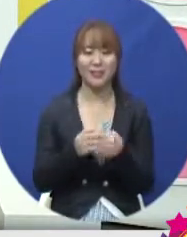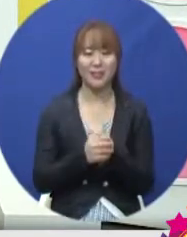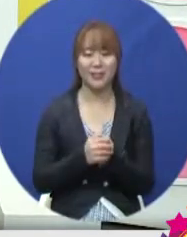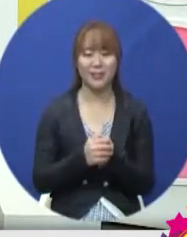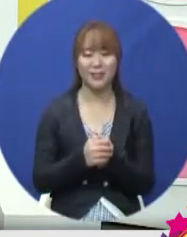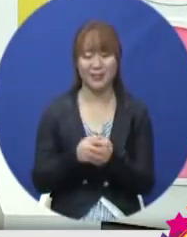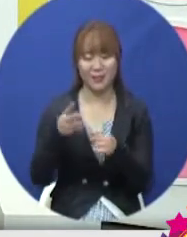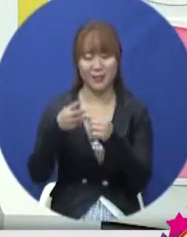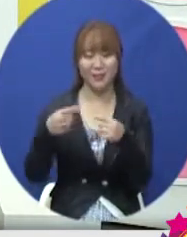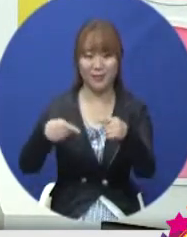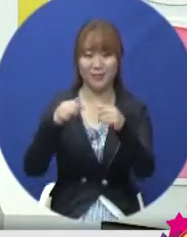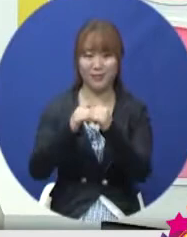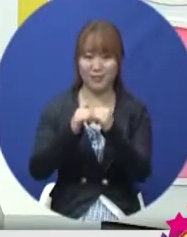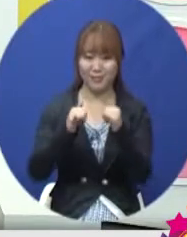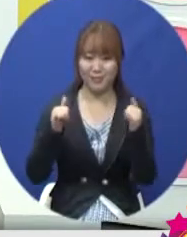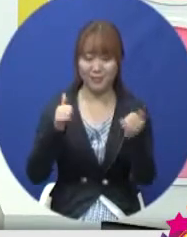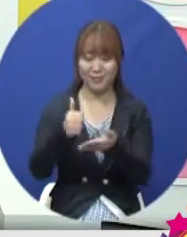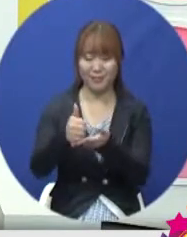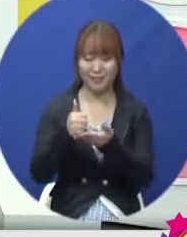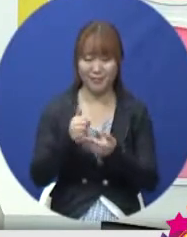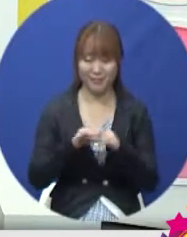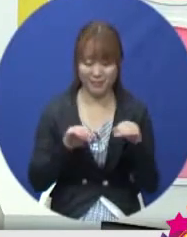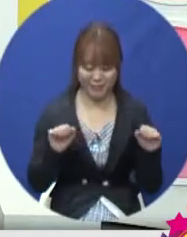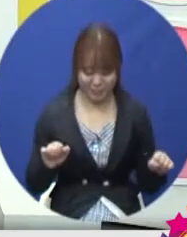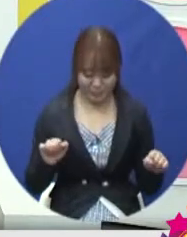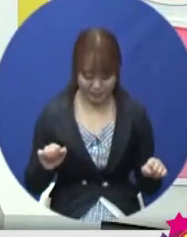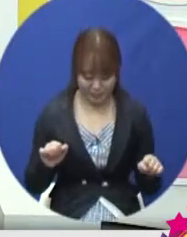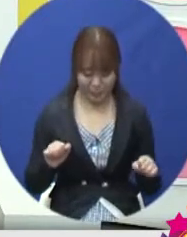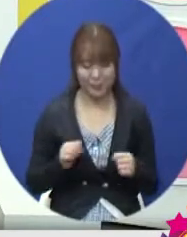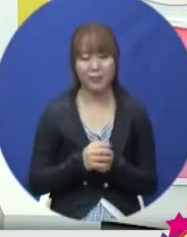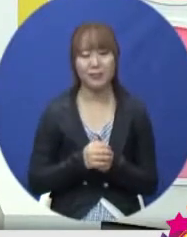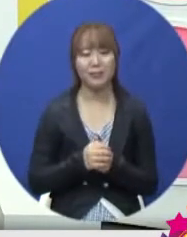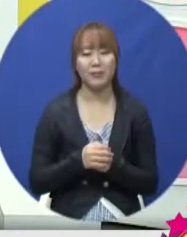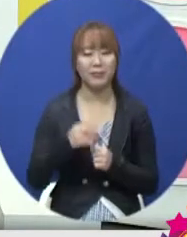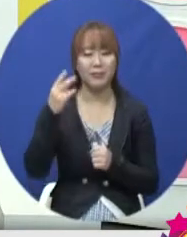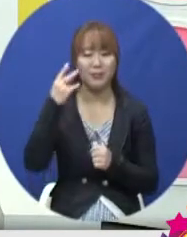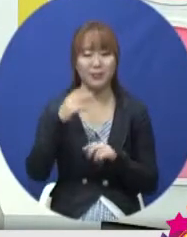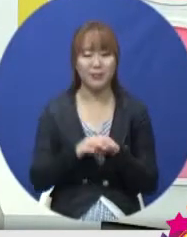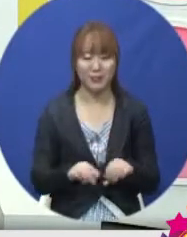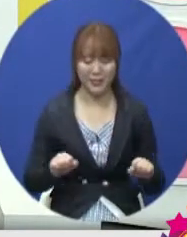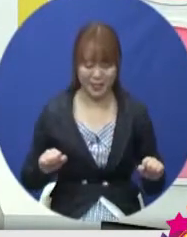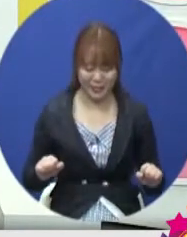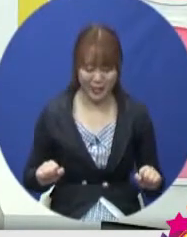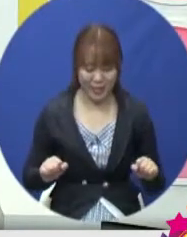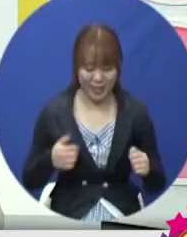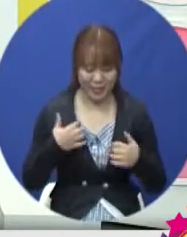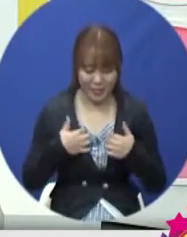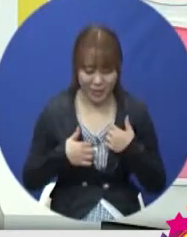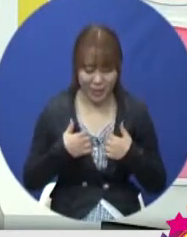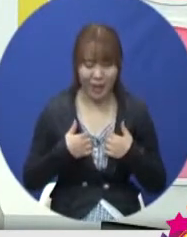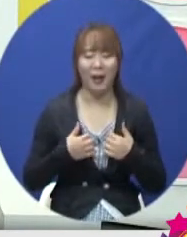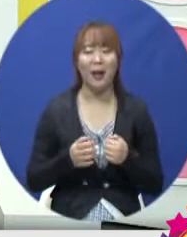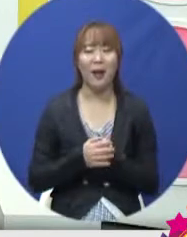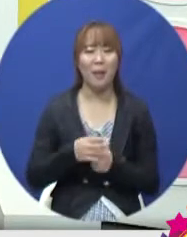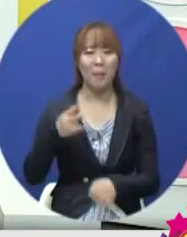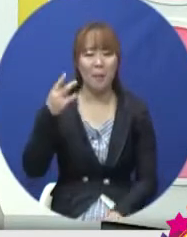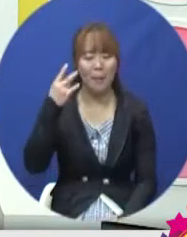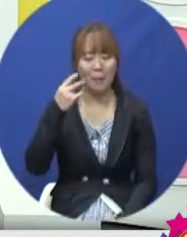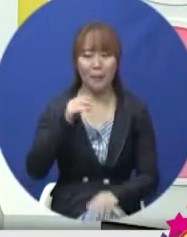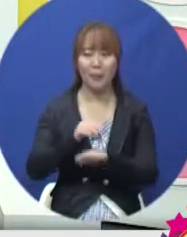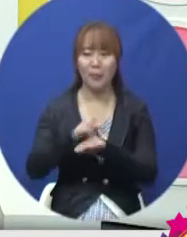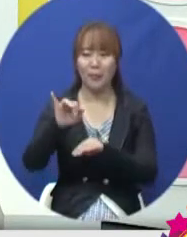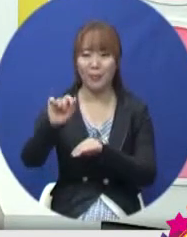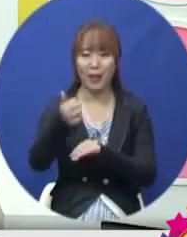세 번째 즉석 참가자 모셔보도록 네. 할게요 안녕하세요 예 안녕하세요 네 반갑습니다, 반갑습니다. 예 선빈